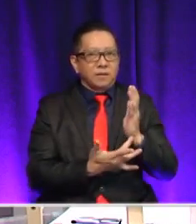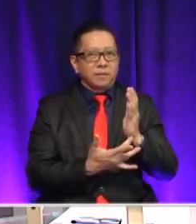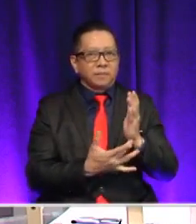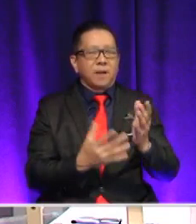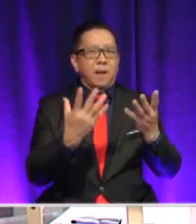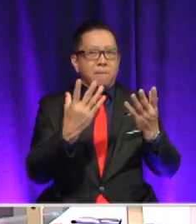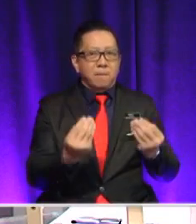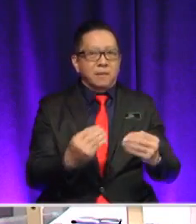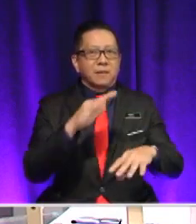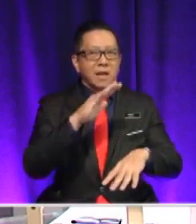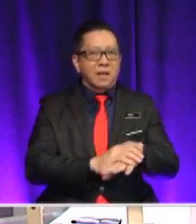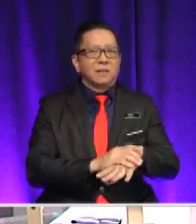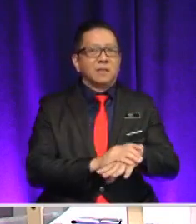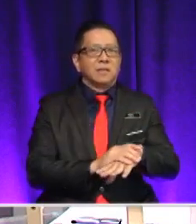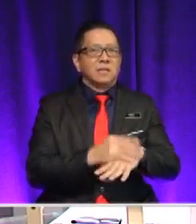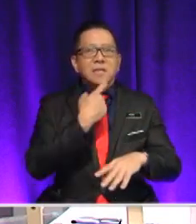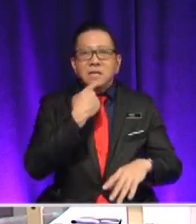atas kering